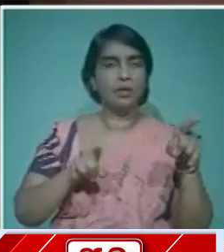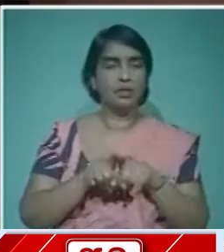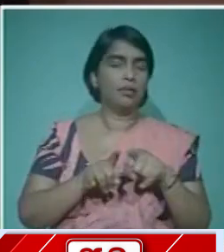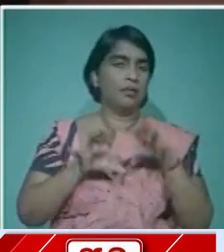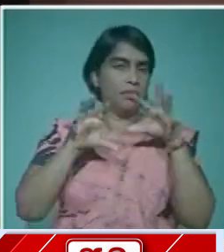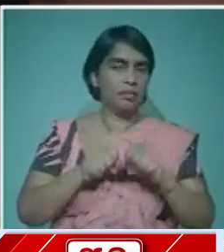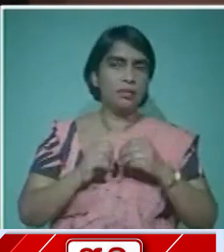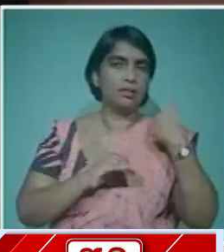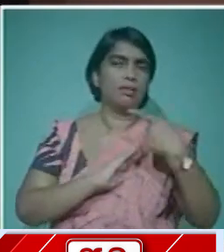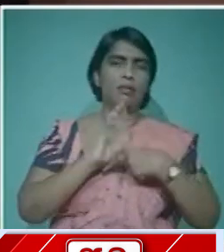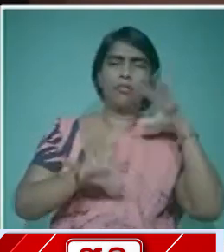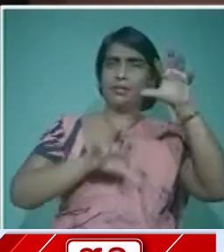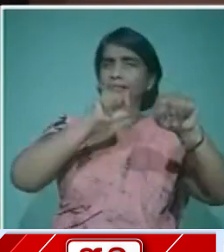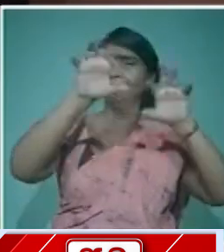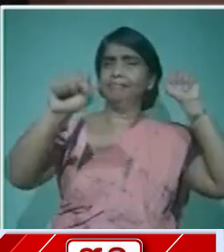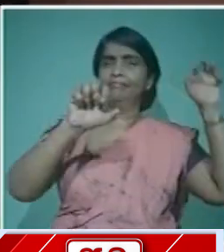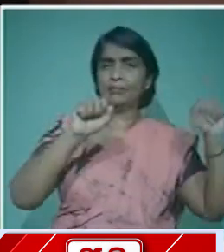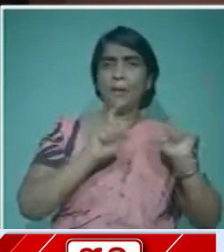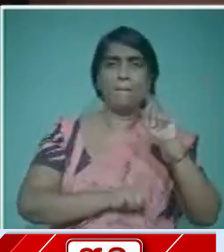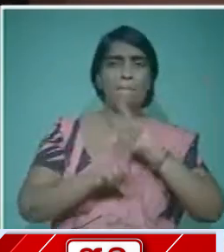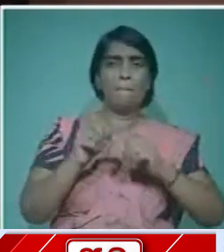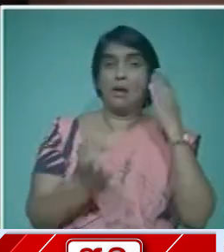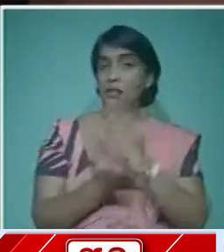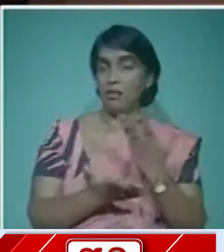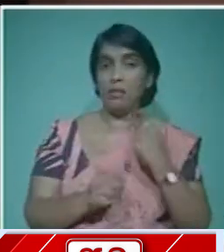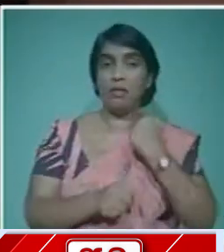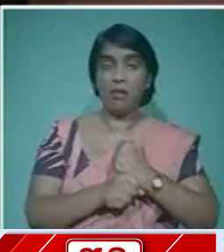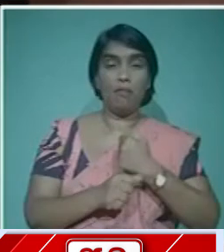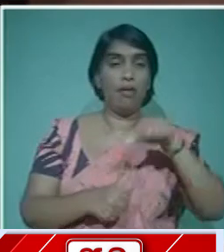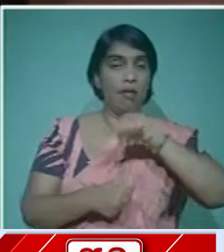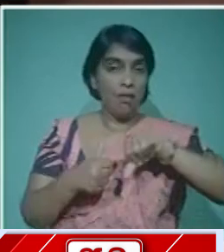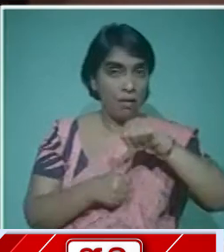ග්‍රහණය ඉන්පස්සේ රටේ හැම තැනකටම ආවි. පාර්ලිමේන්තුවේ නතර වෙන්නේ නැහැ, රාජ්‍ය ආයතන